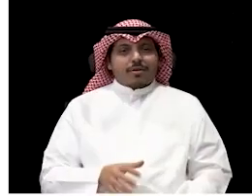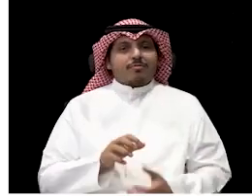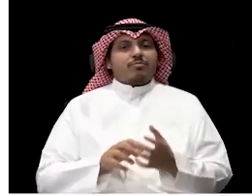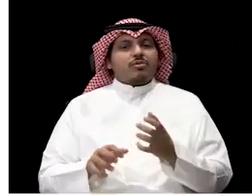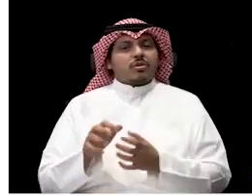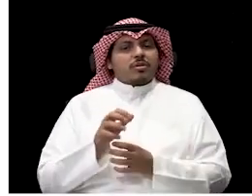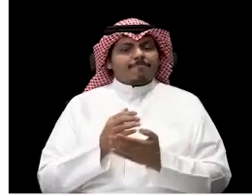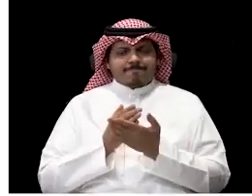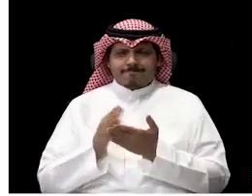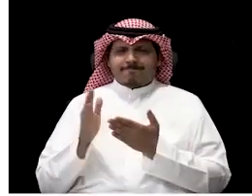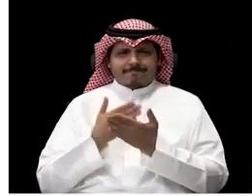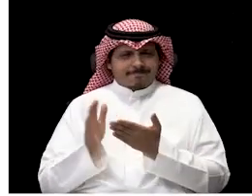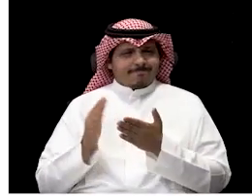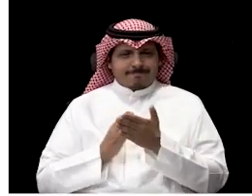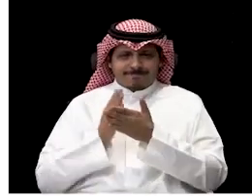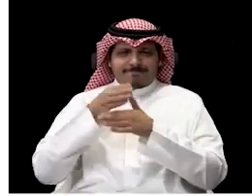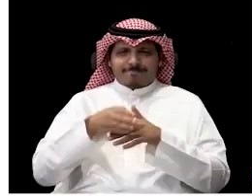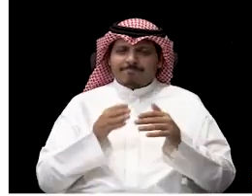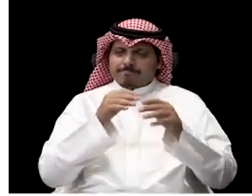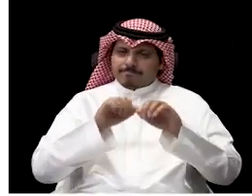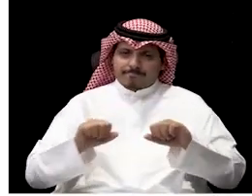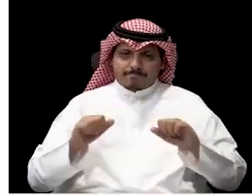على تحديات وصعوبات واجهتك.